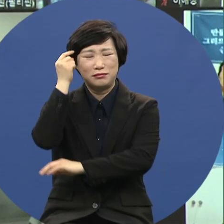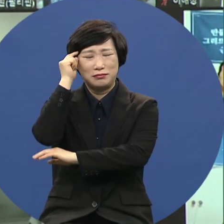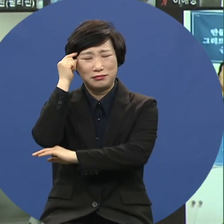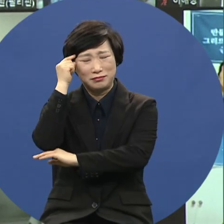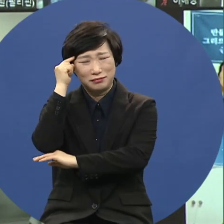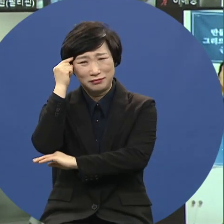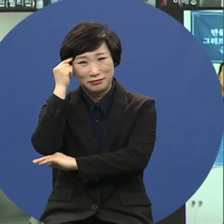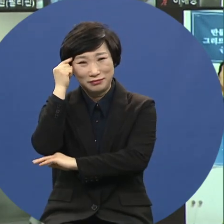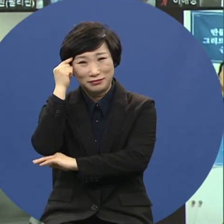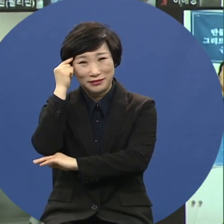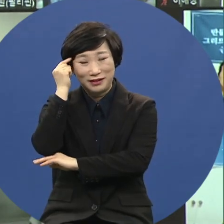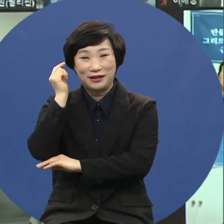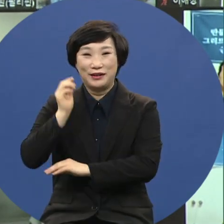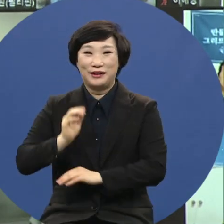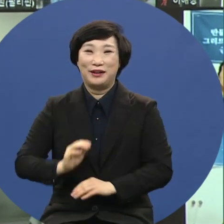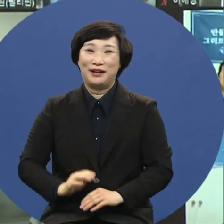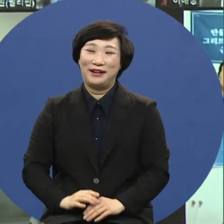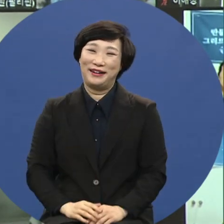가만히 생각해 보면